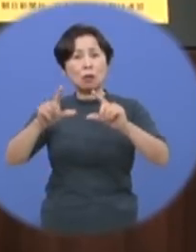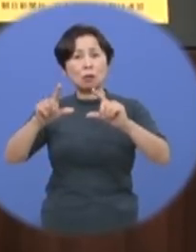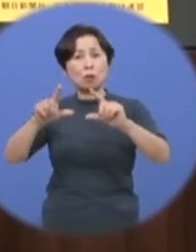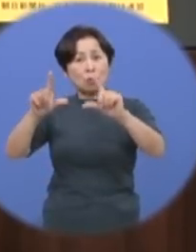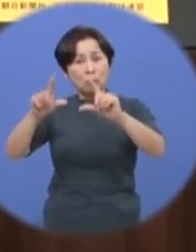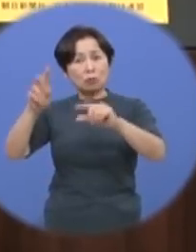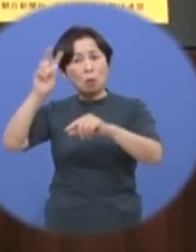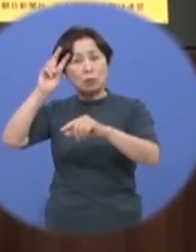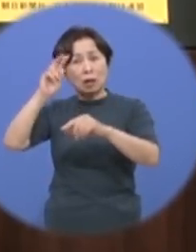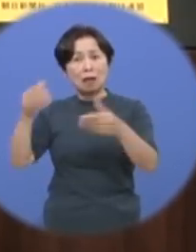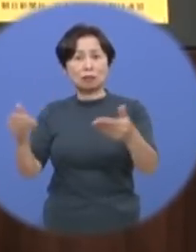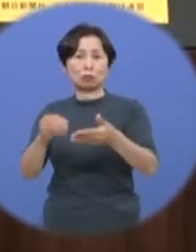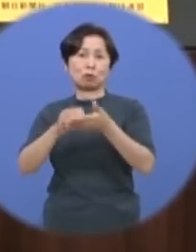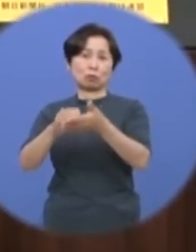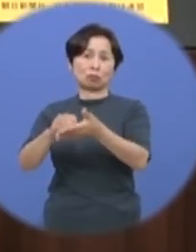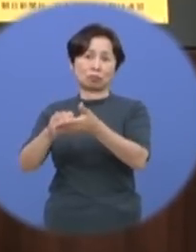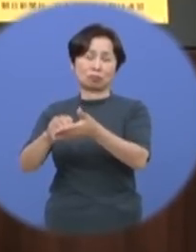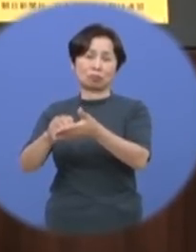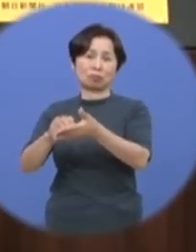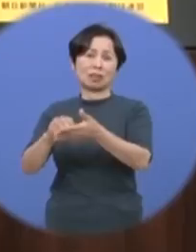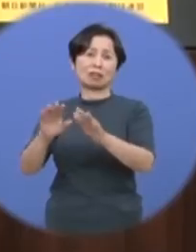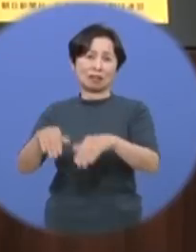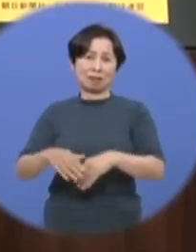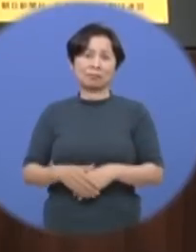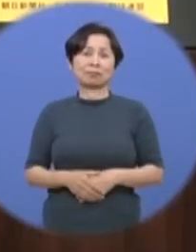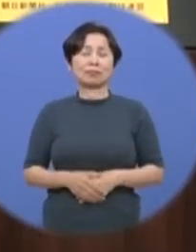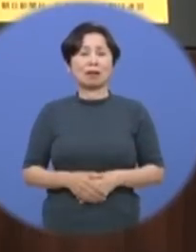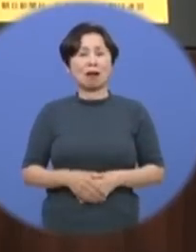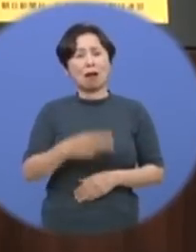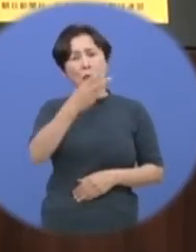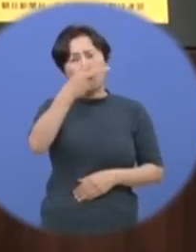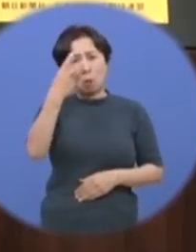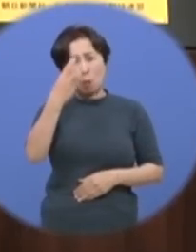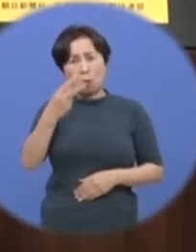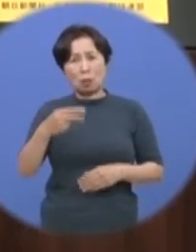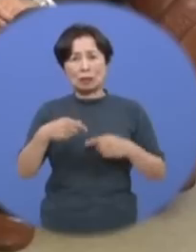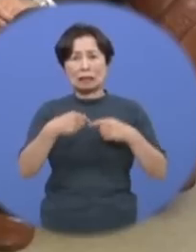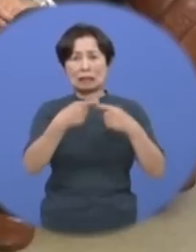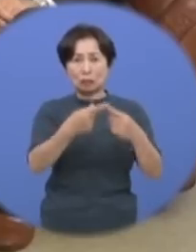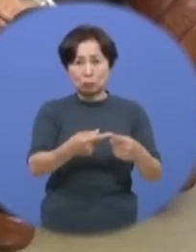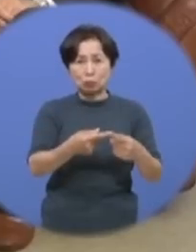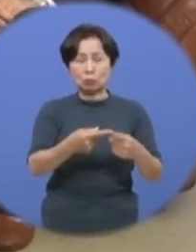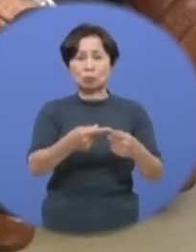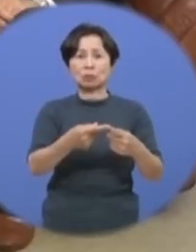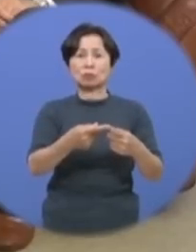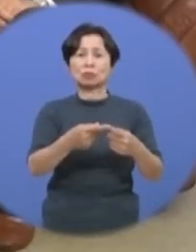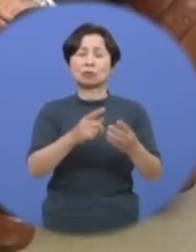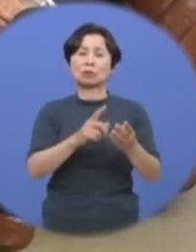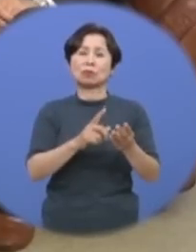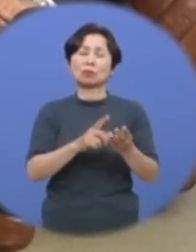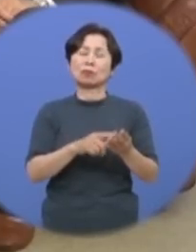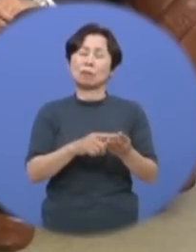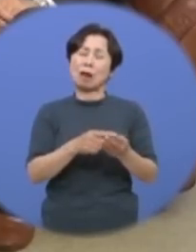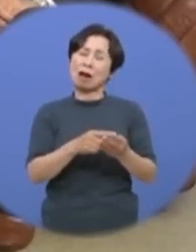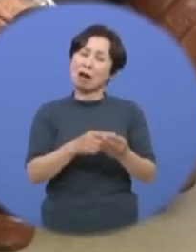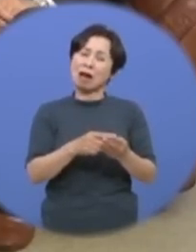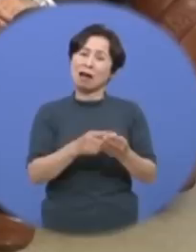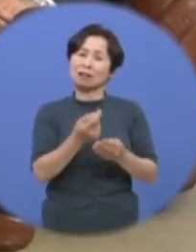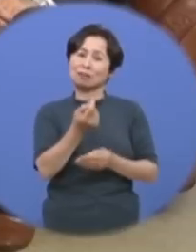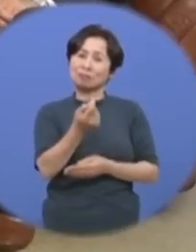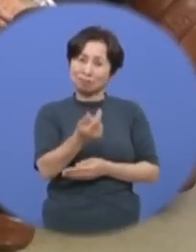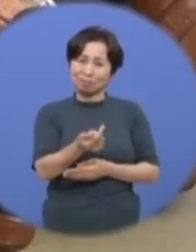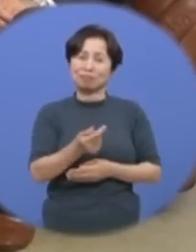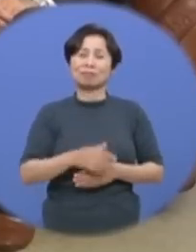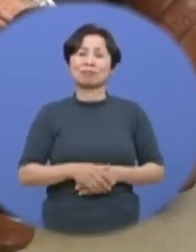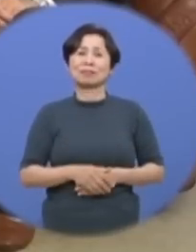がほとんどだったんですよねまあ後方進学するっていうのはまあそんなに多くなかったです